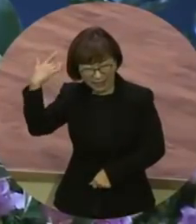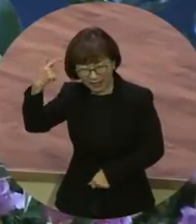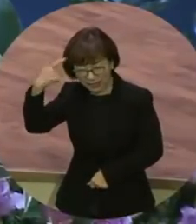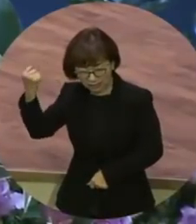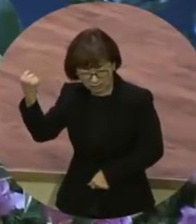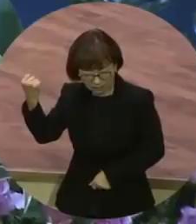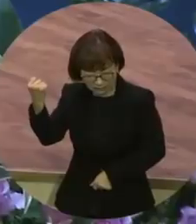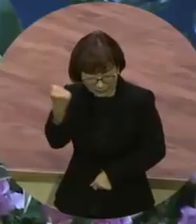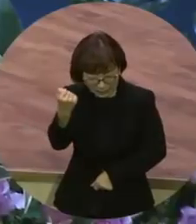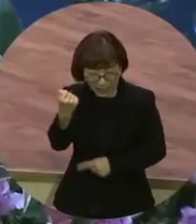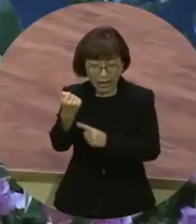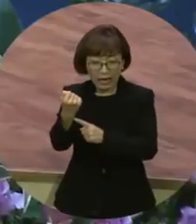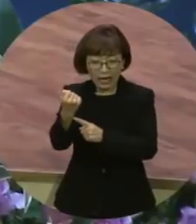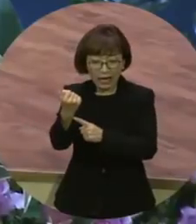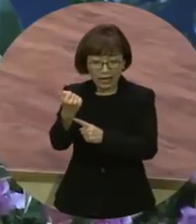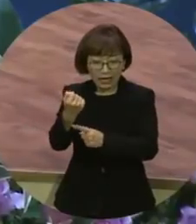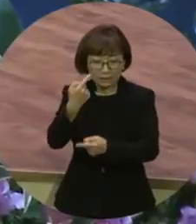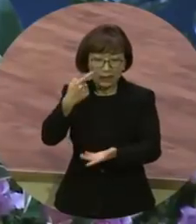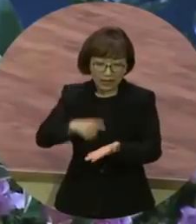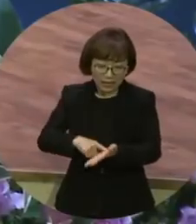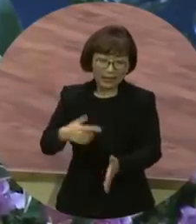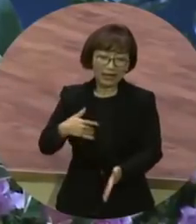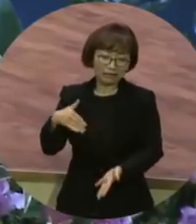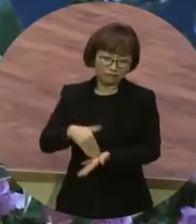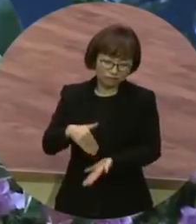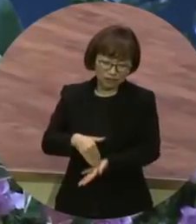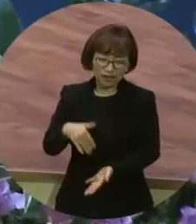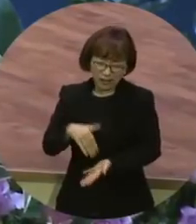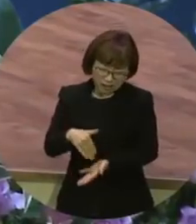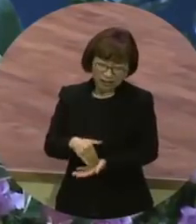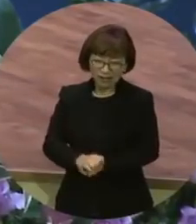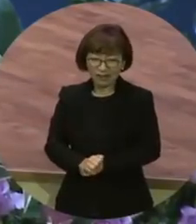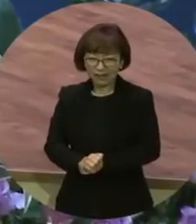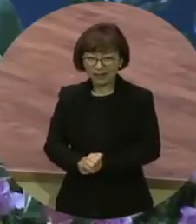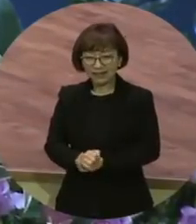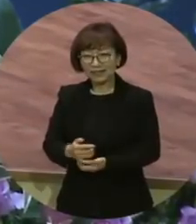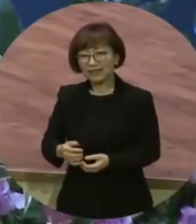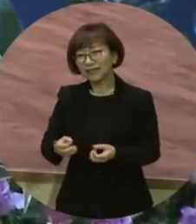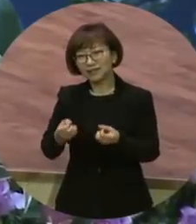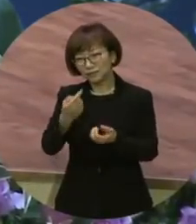같아요. 참 이 예틀을 깨고 새틀을 갖추기가 쉽지 않은 것 같습니다.